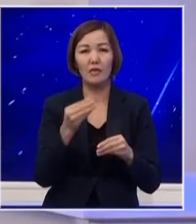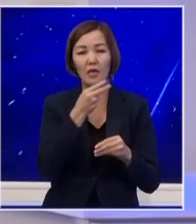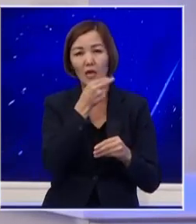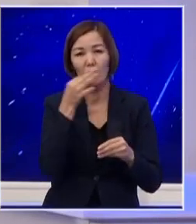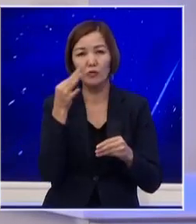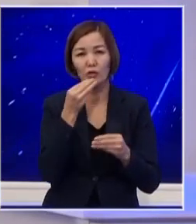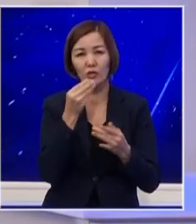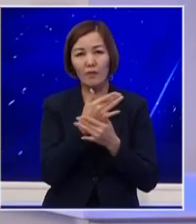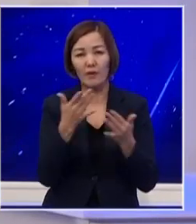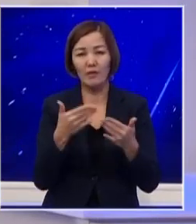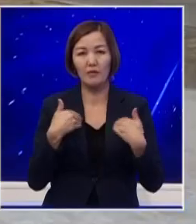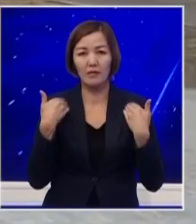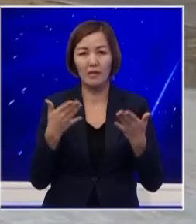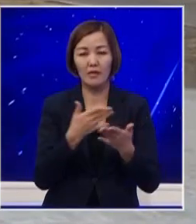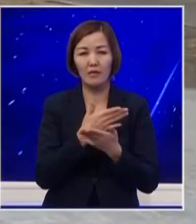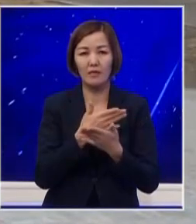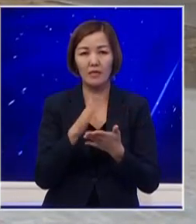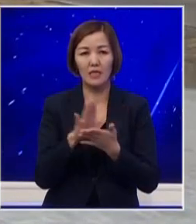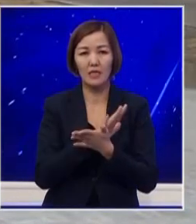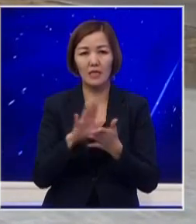асын таратты.